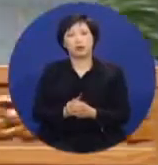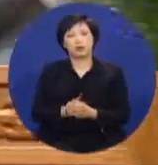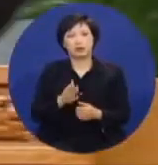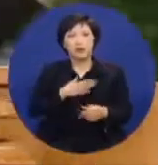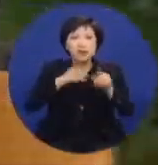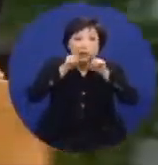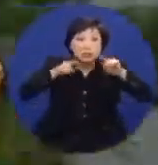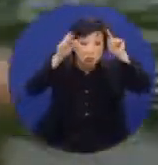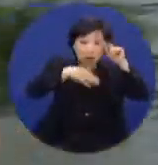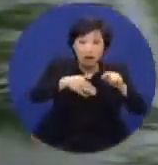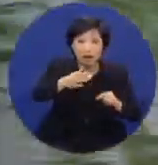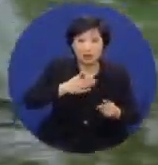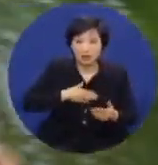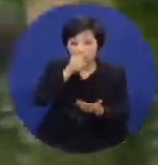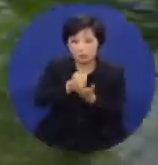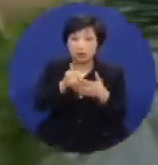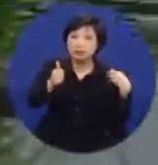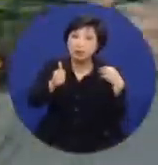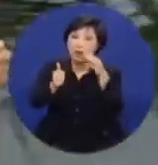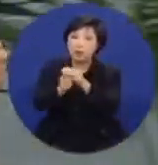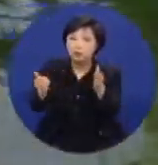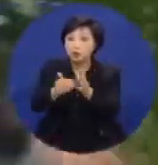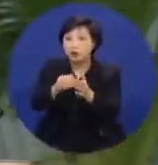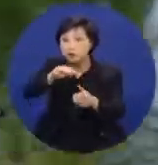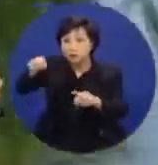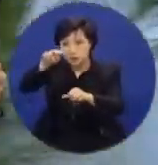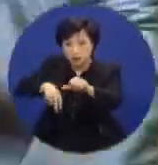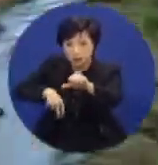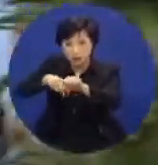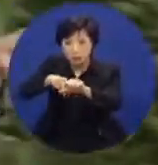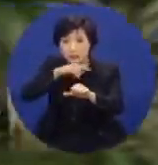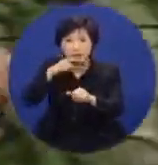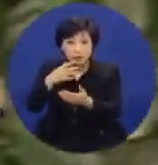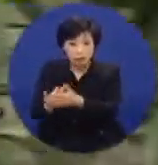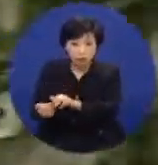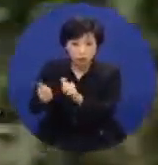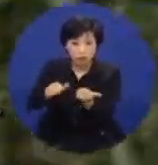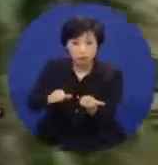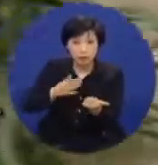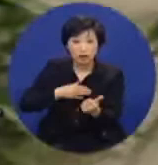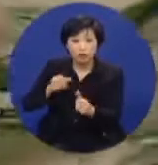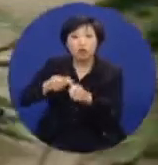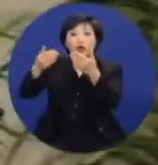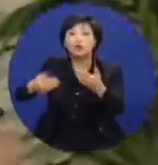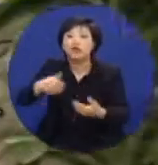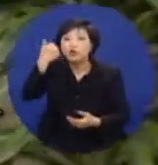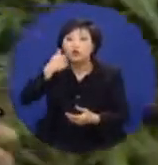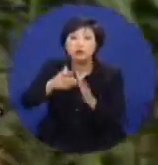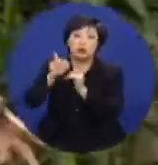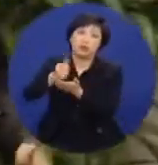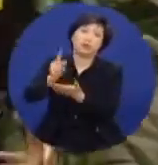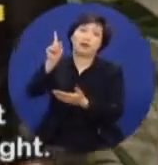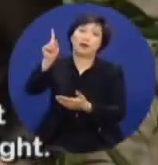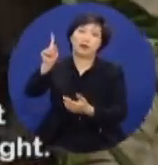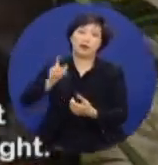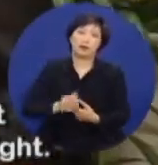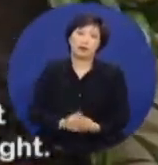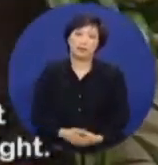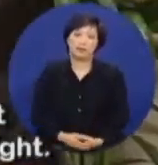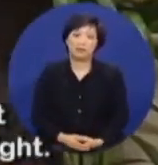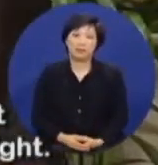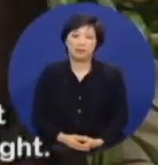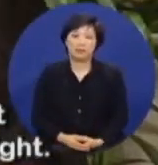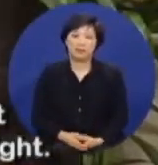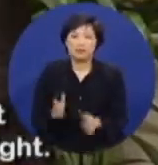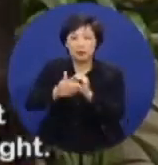같이 국가의 취해 줄 뭐 주고 십자가에서 피흘려 버티고 전달할 부원 하신 분은 예수 밖에 없습니다